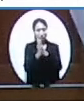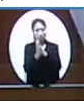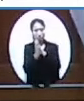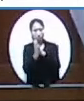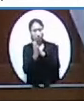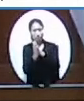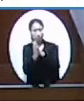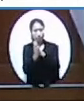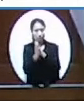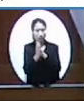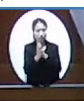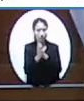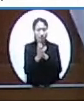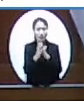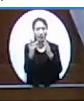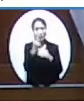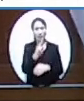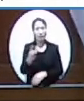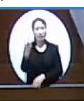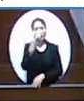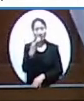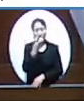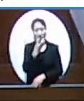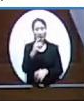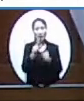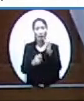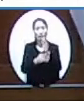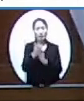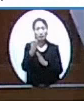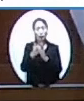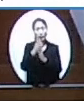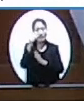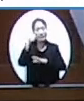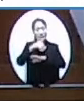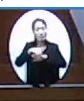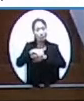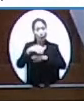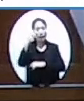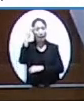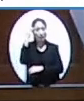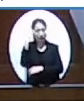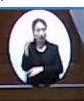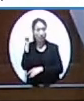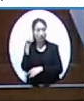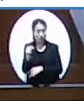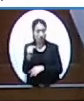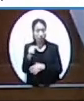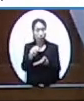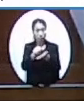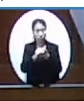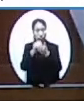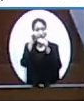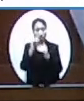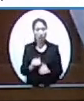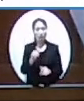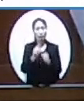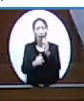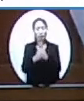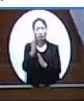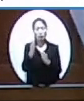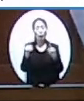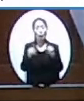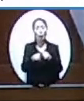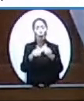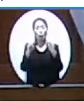수립된 2030년 안동 도시기본계획 내용을 수용하기 위한 것이며 안동시 공공주택